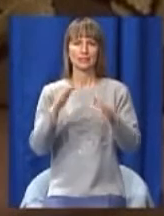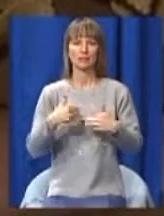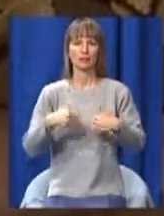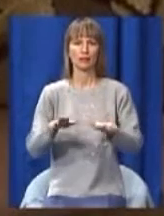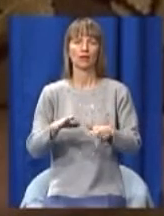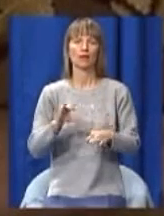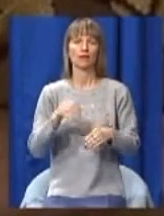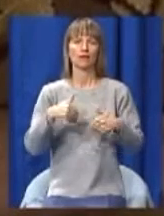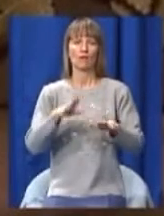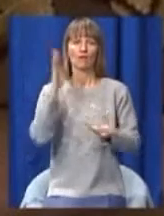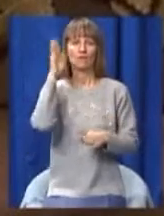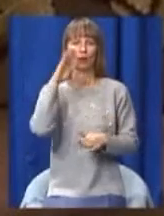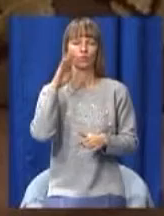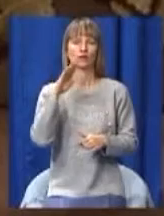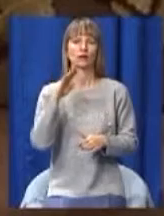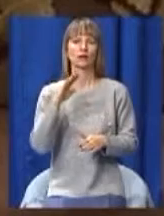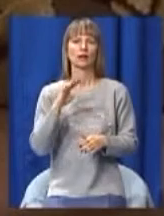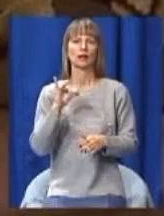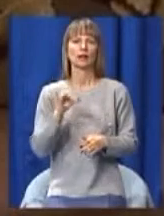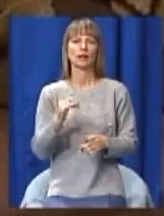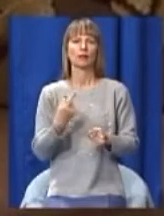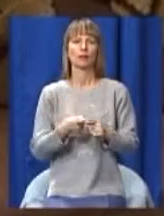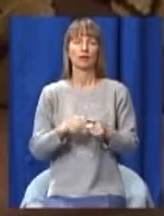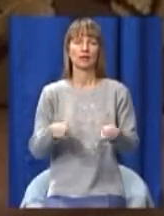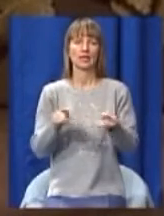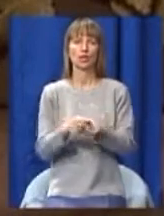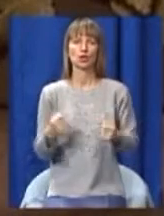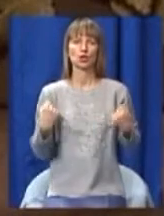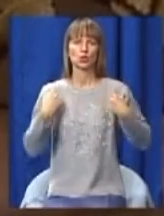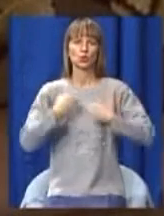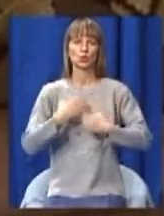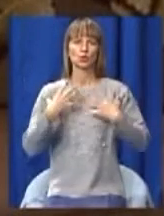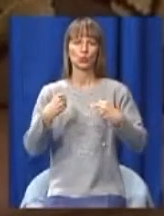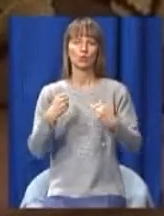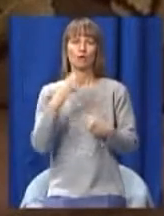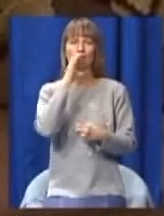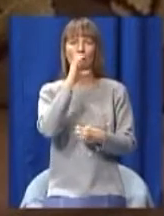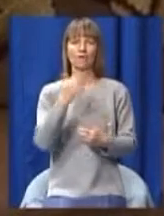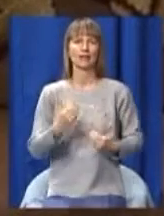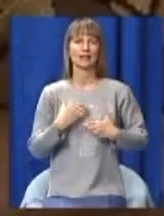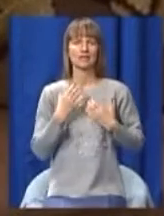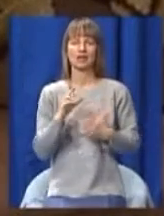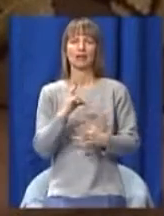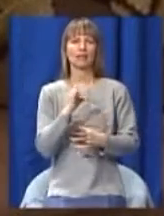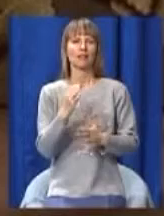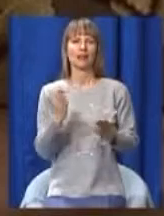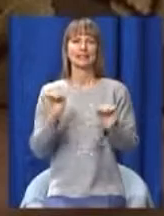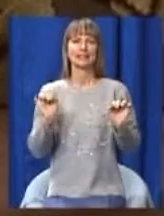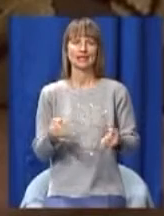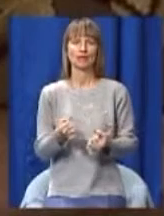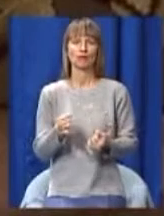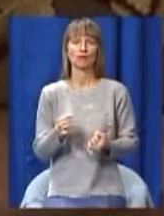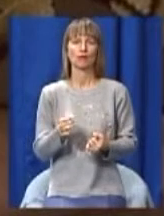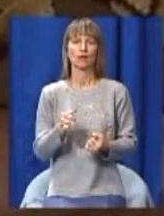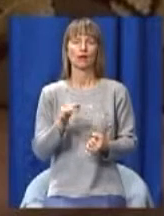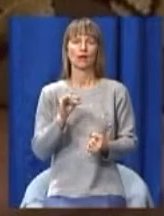і відштовхує воду. Тож у такій шубі вовкові не страшна ніяка зима, та й